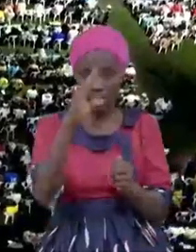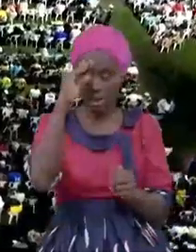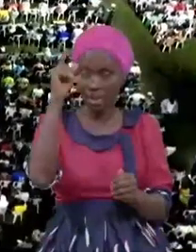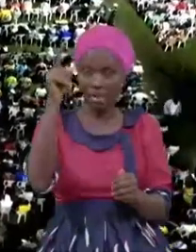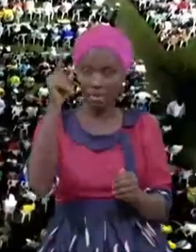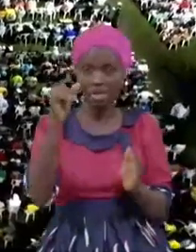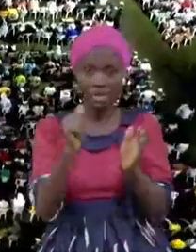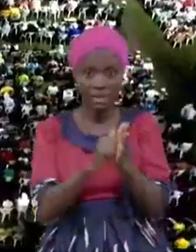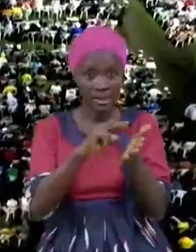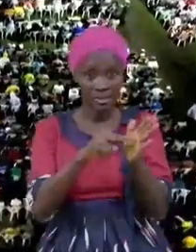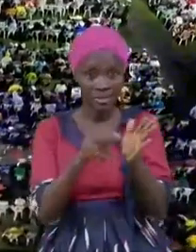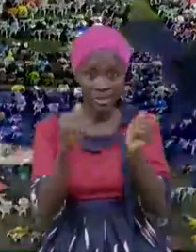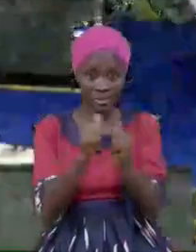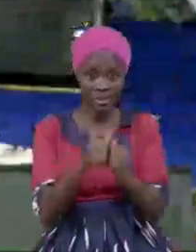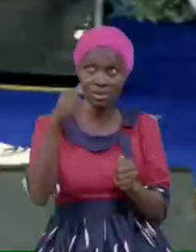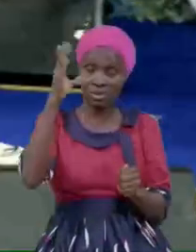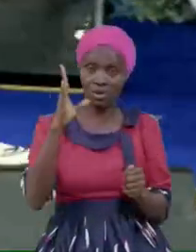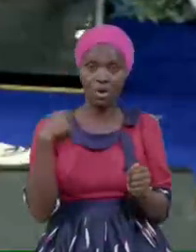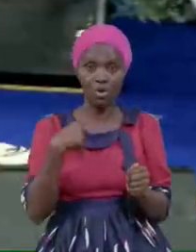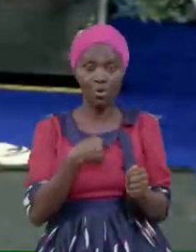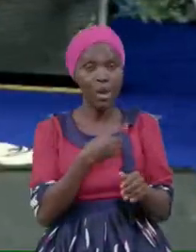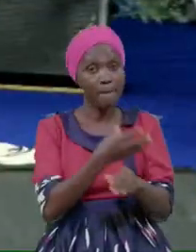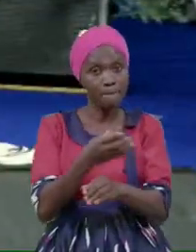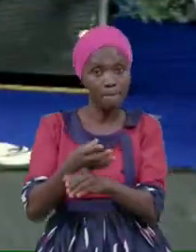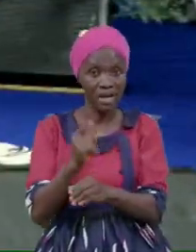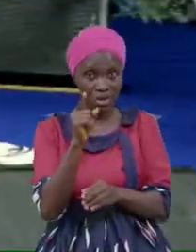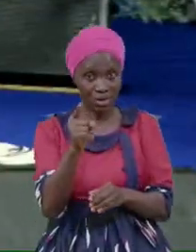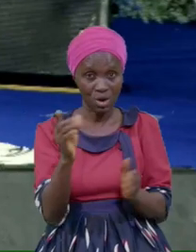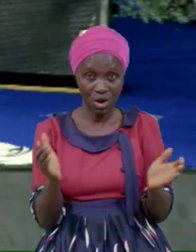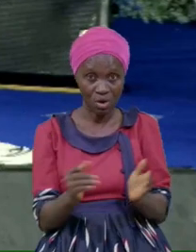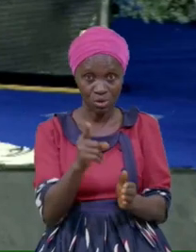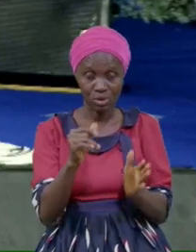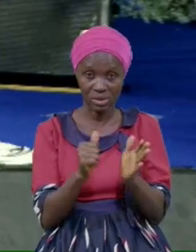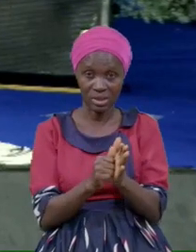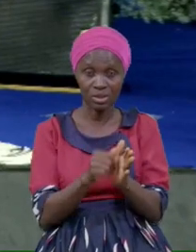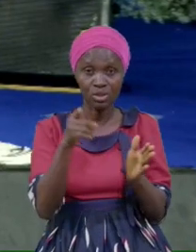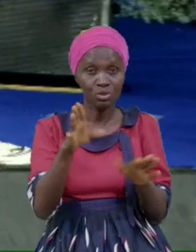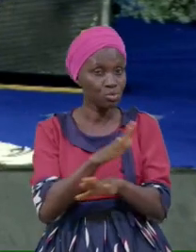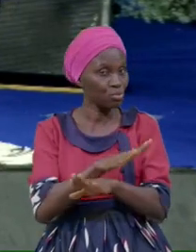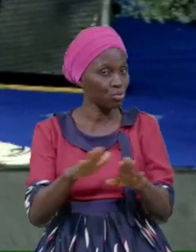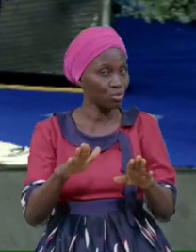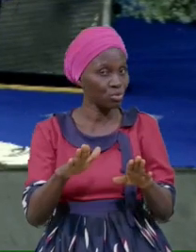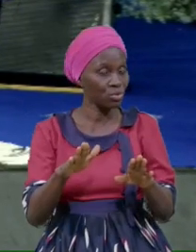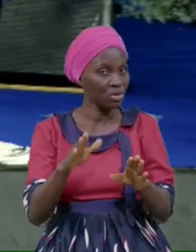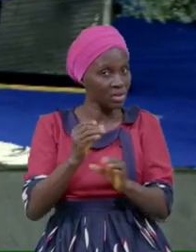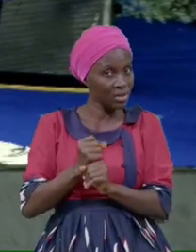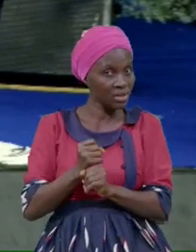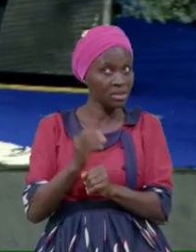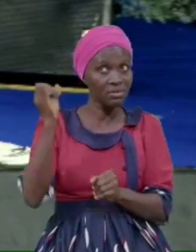c'est avec Dieu, nous vous exhortons à ne pas recevoir la grâce de Dieu en